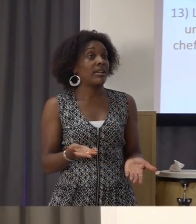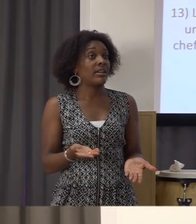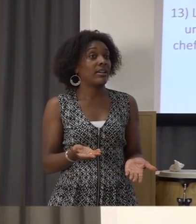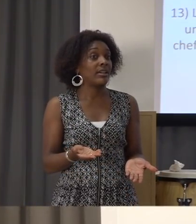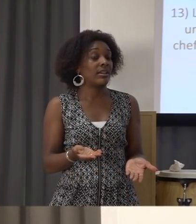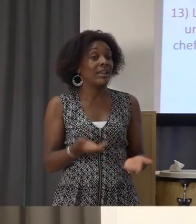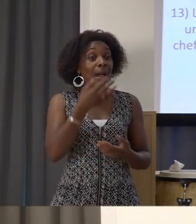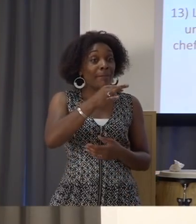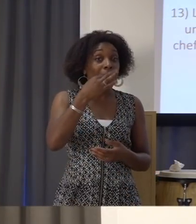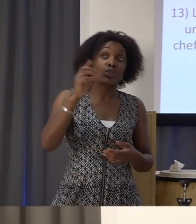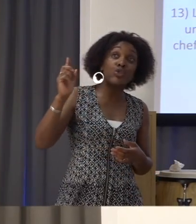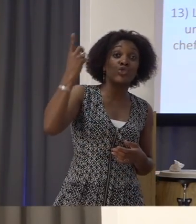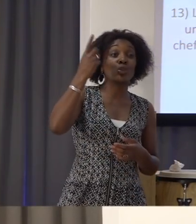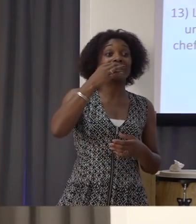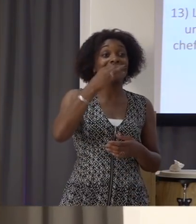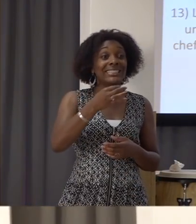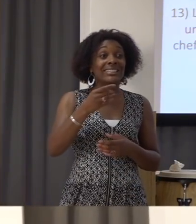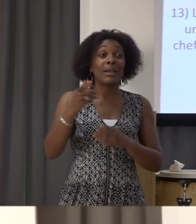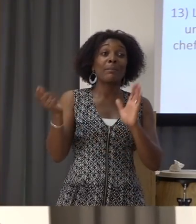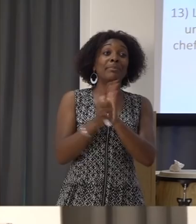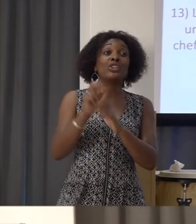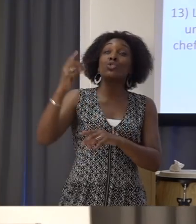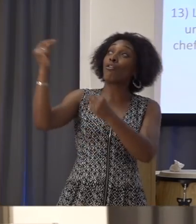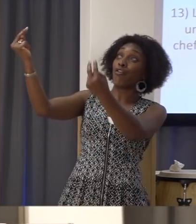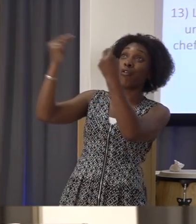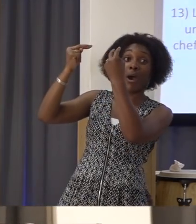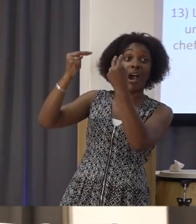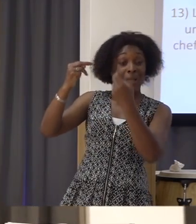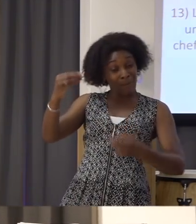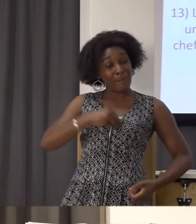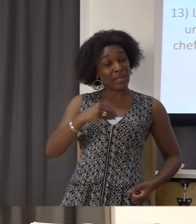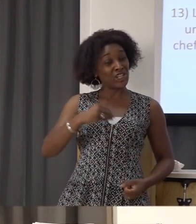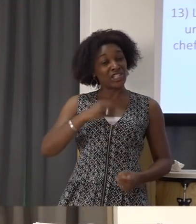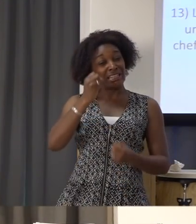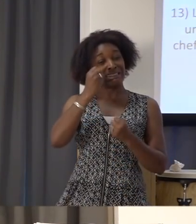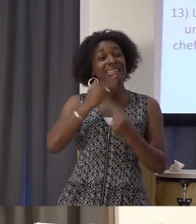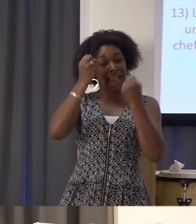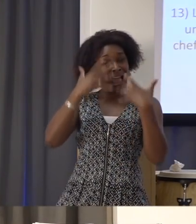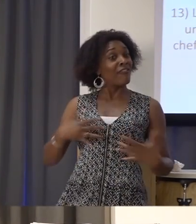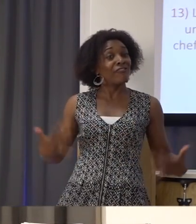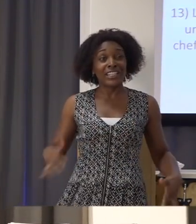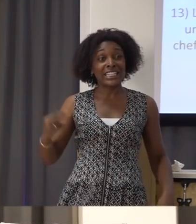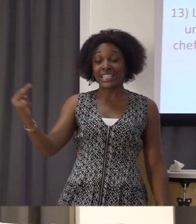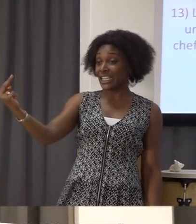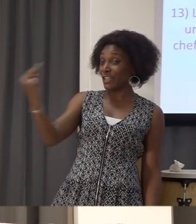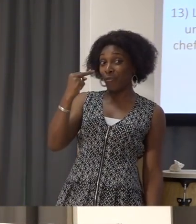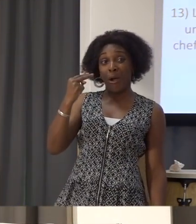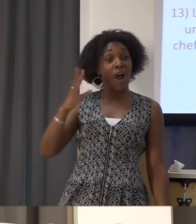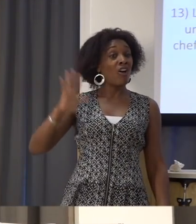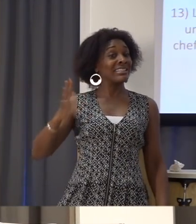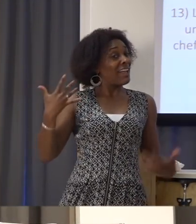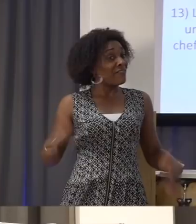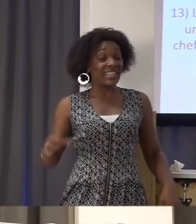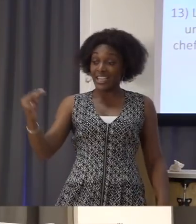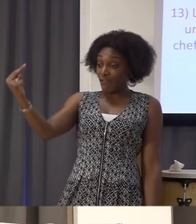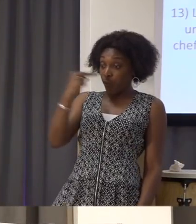La parole de Dieu dit, quand Dieu nous voit, il ne nous voit plus comme avant. Il ne voit plus notre ancien état. Mais il